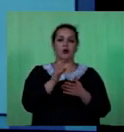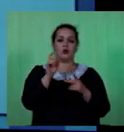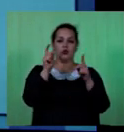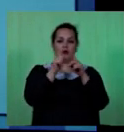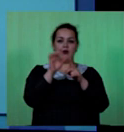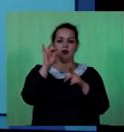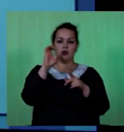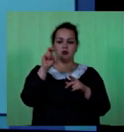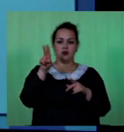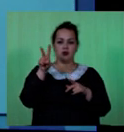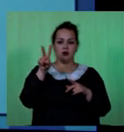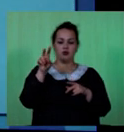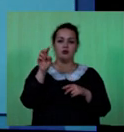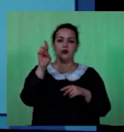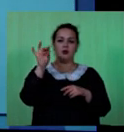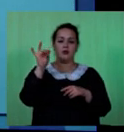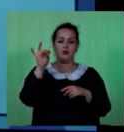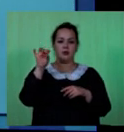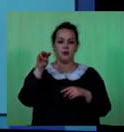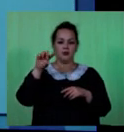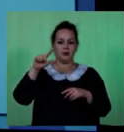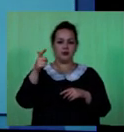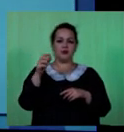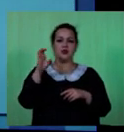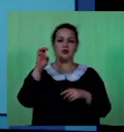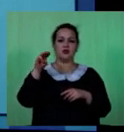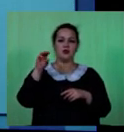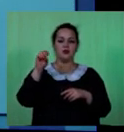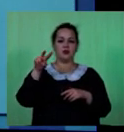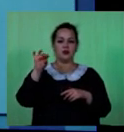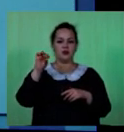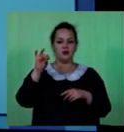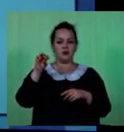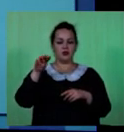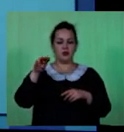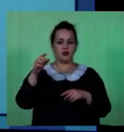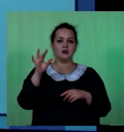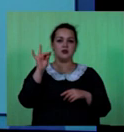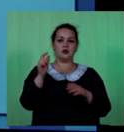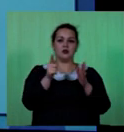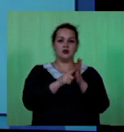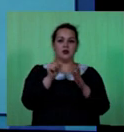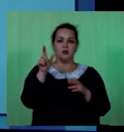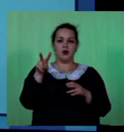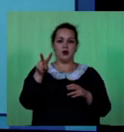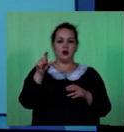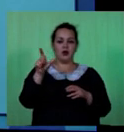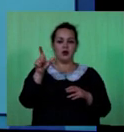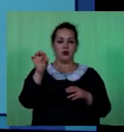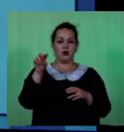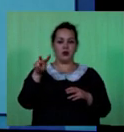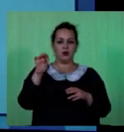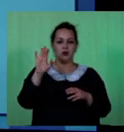– брить, стелить, жиздиться. И семь глаголов на «еть» – это тоже глаголы